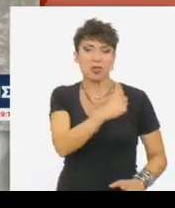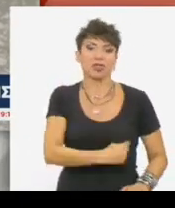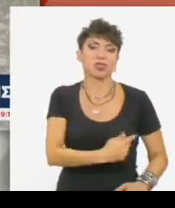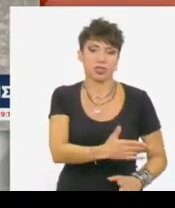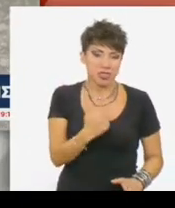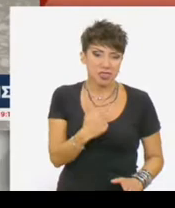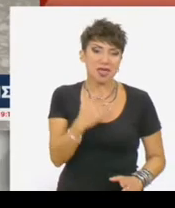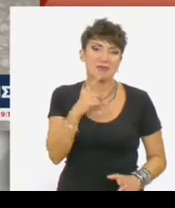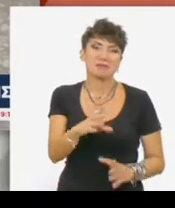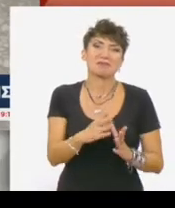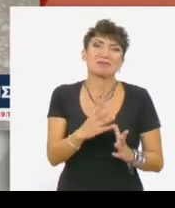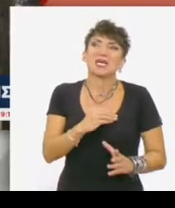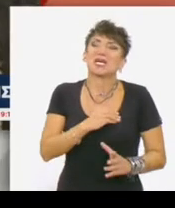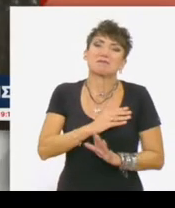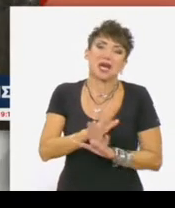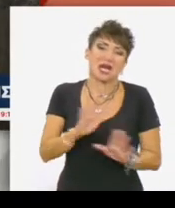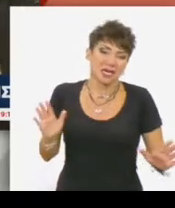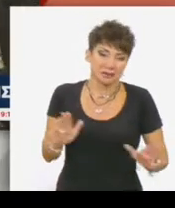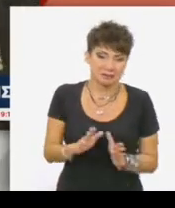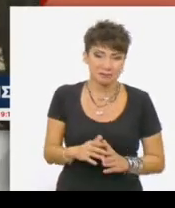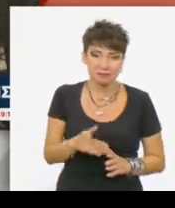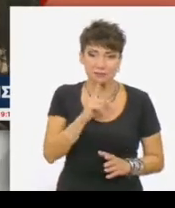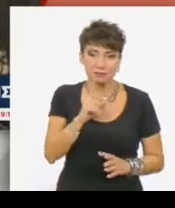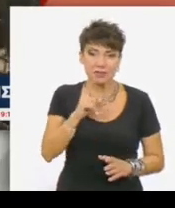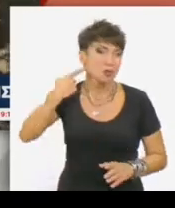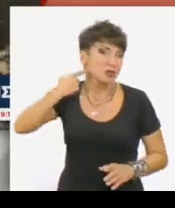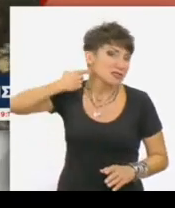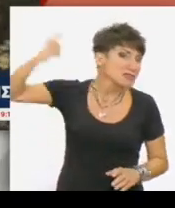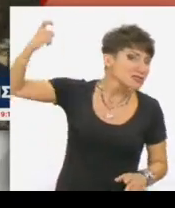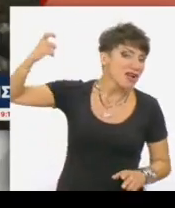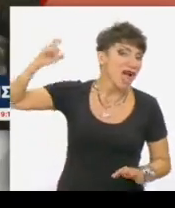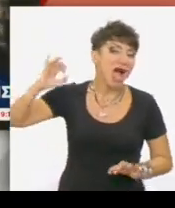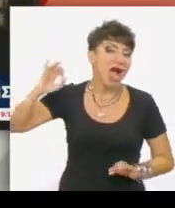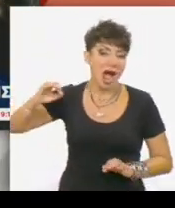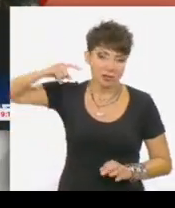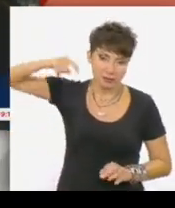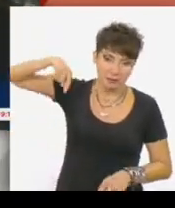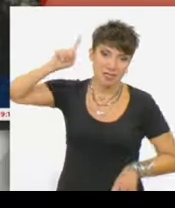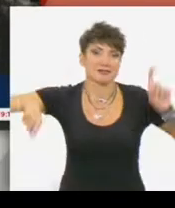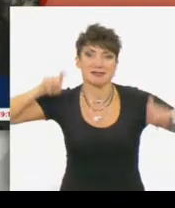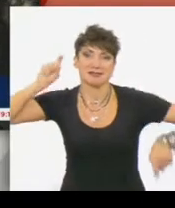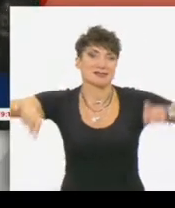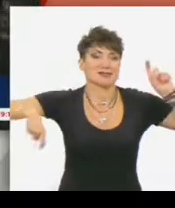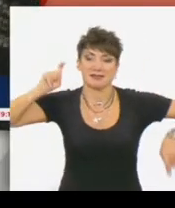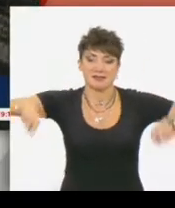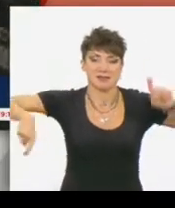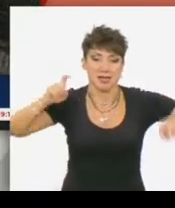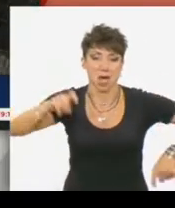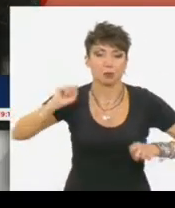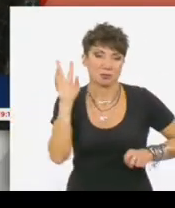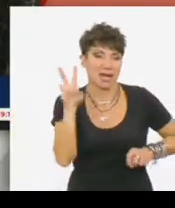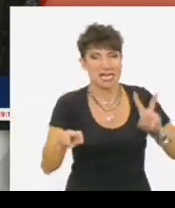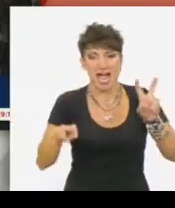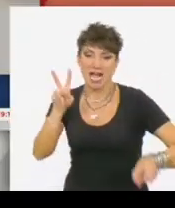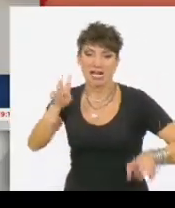τις υπηρεσίες, έχουμε μείνει άναυδοι. Από εδώ ήταν κρεμασμένο και προσπαθούσε, παλεύοντας με τα νυχάκια